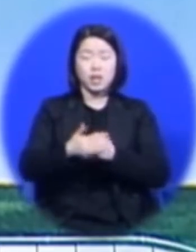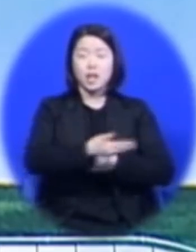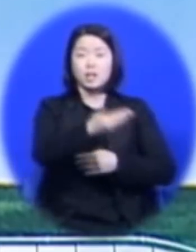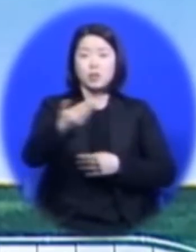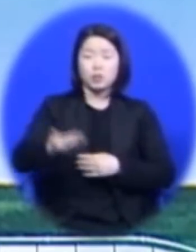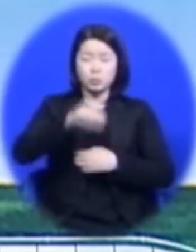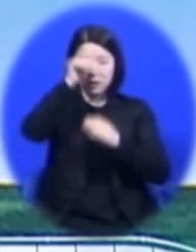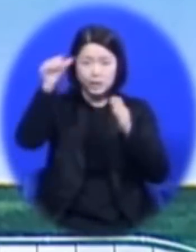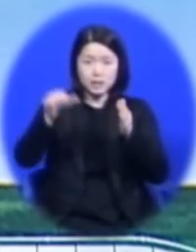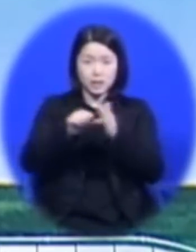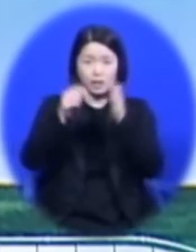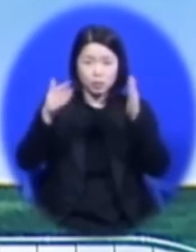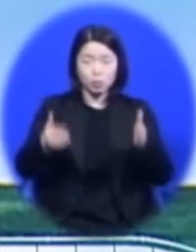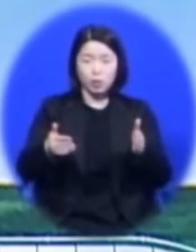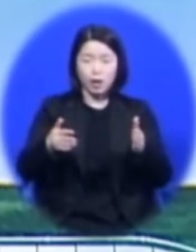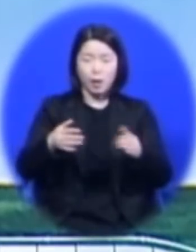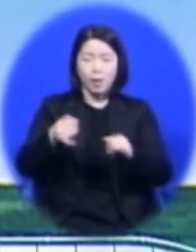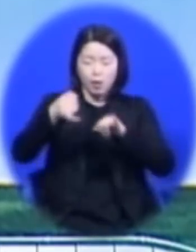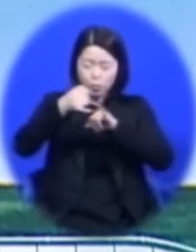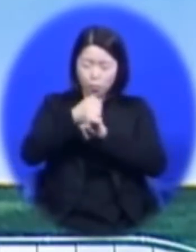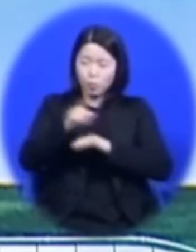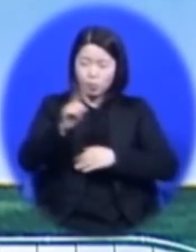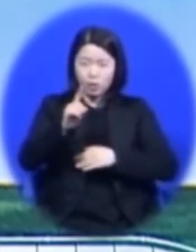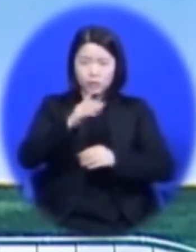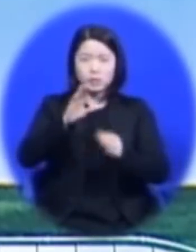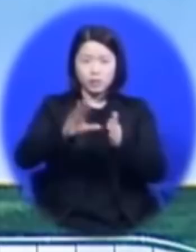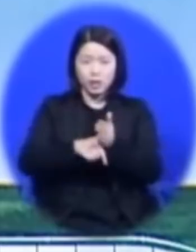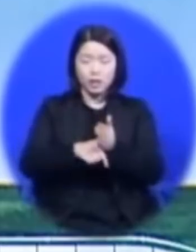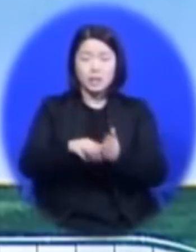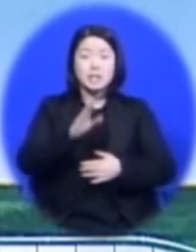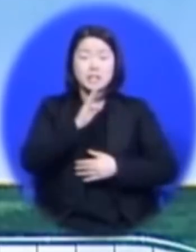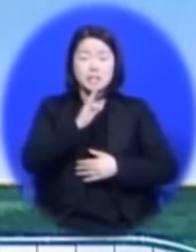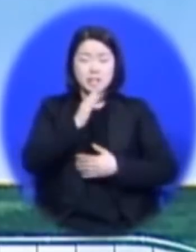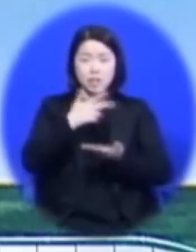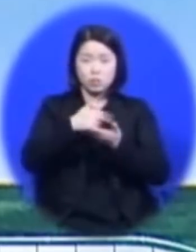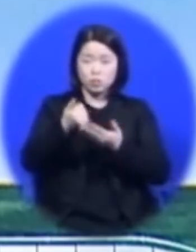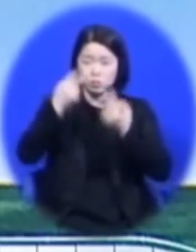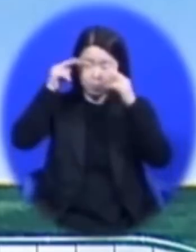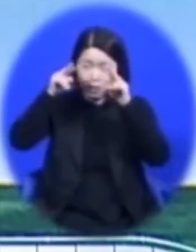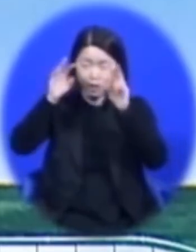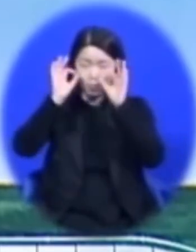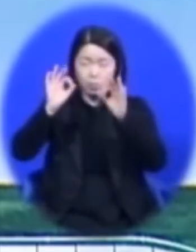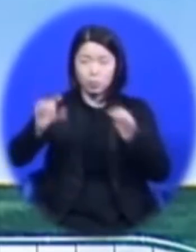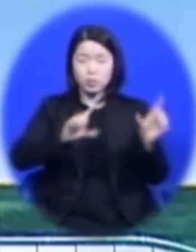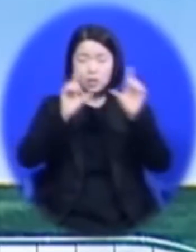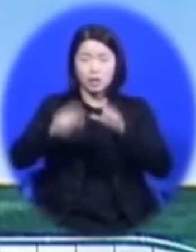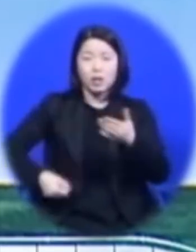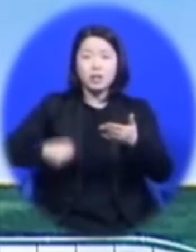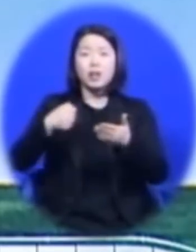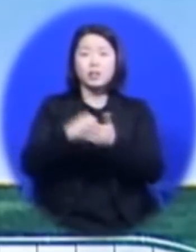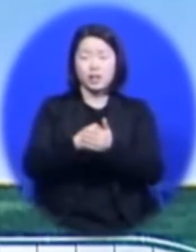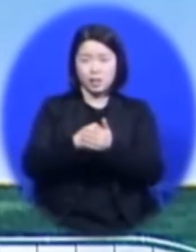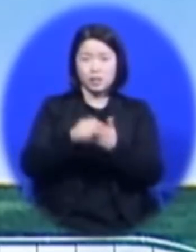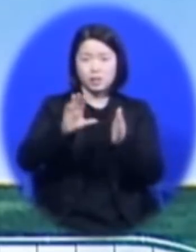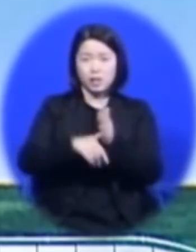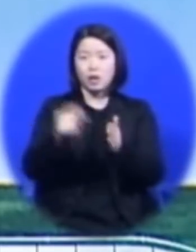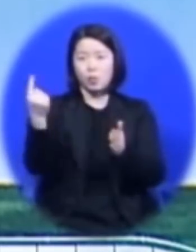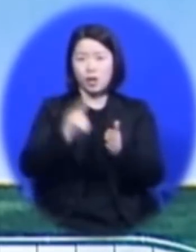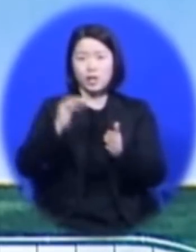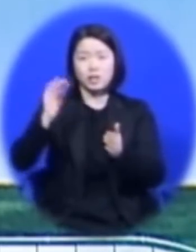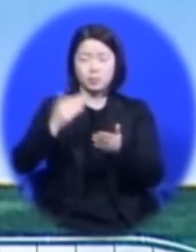여러분의 생애에 반드시 어느 시점에 이제는 진짜 주님을 바라보고 살기로 결단하는 때가 와야